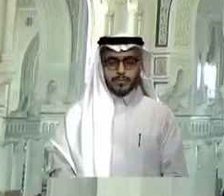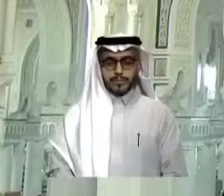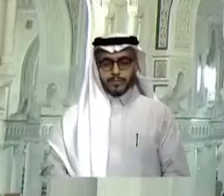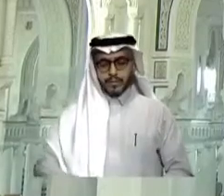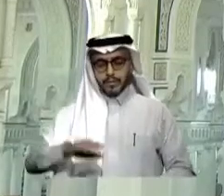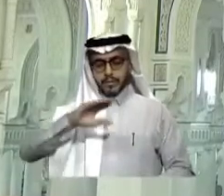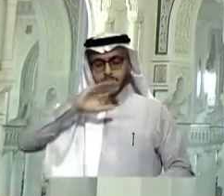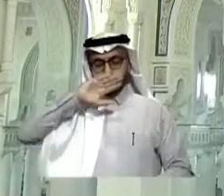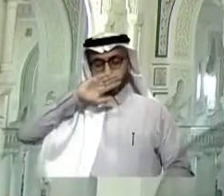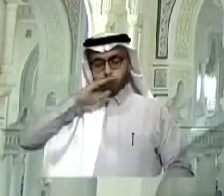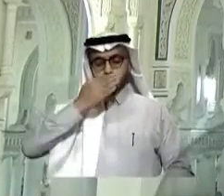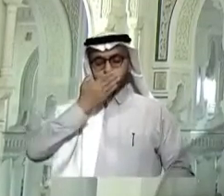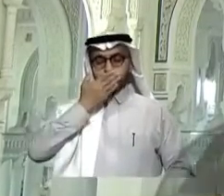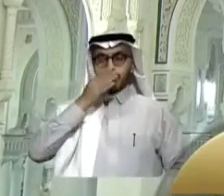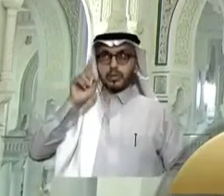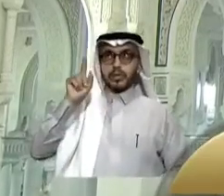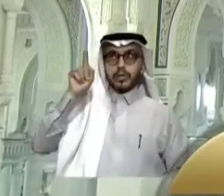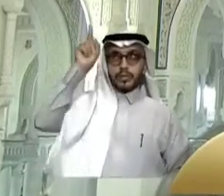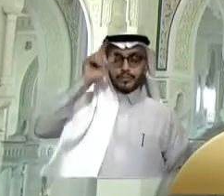الحمد لله،